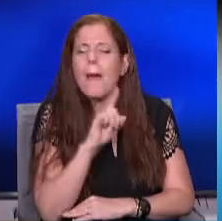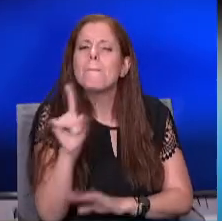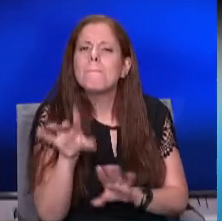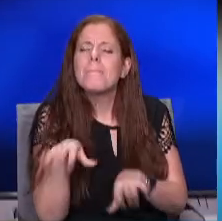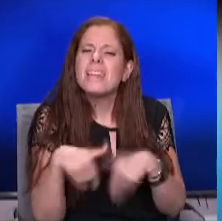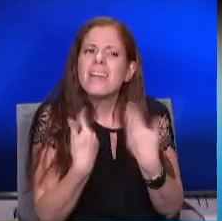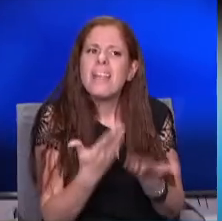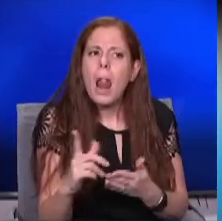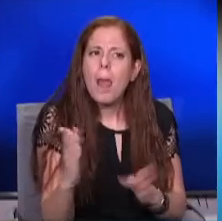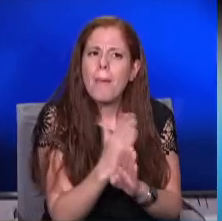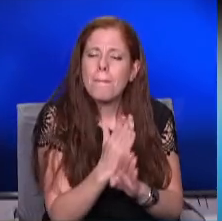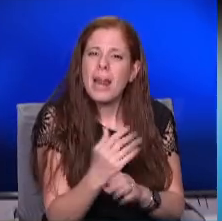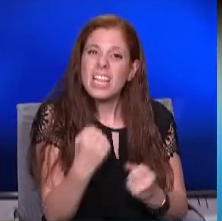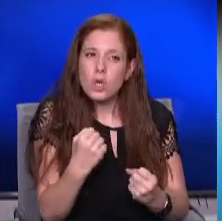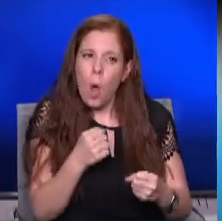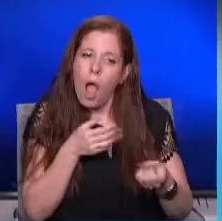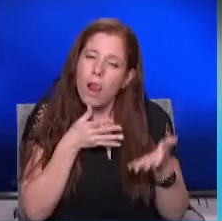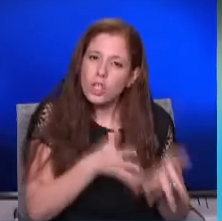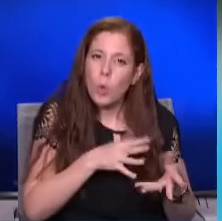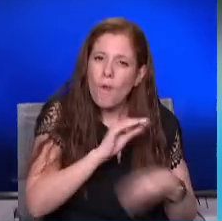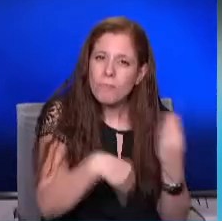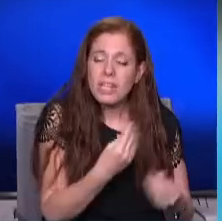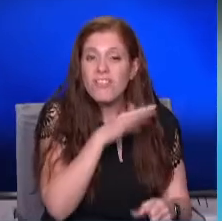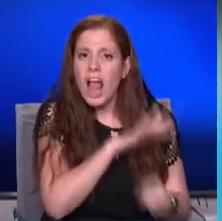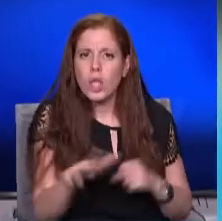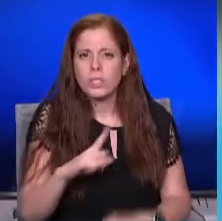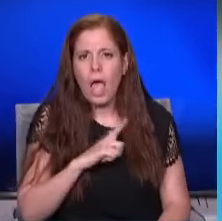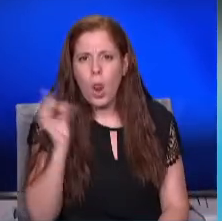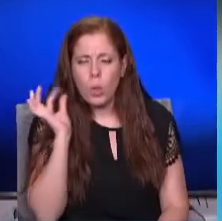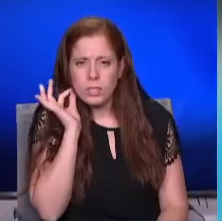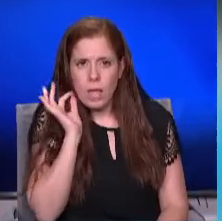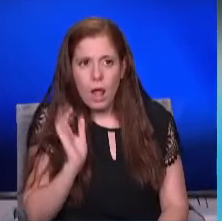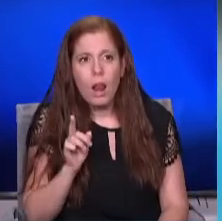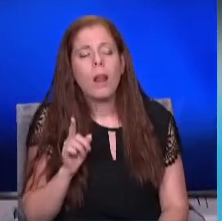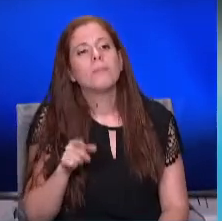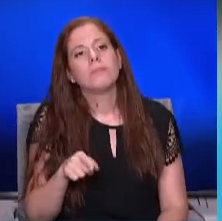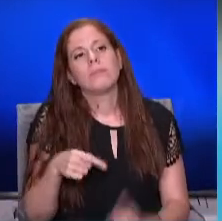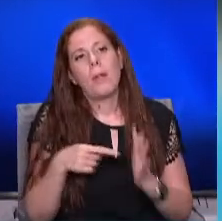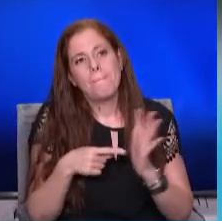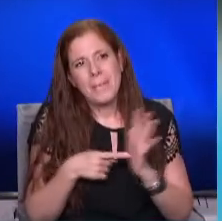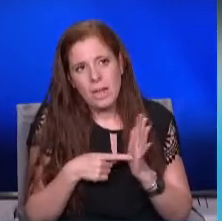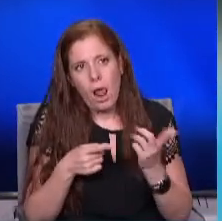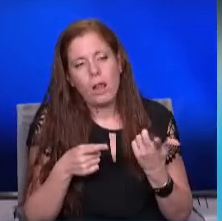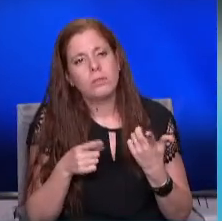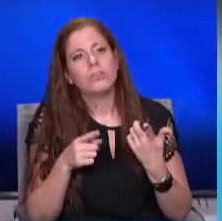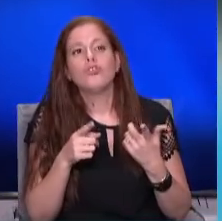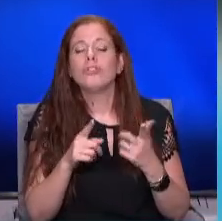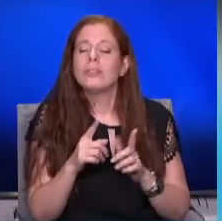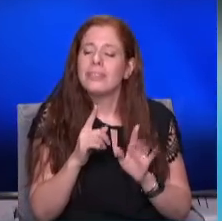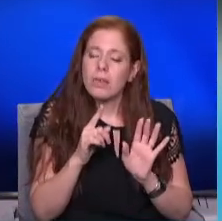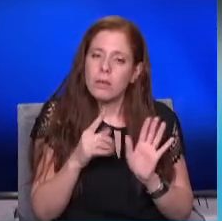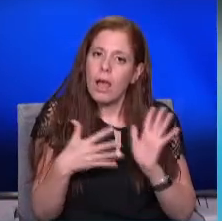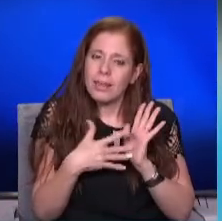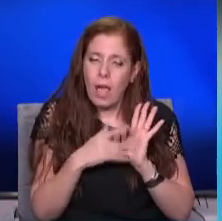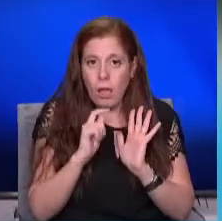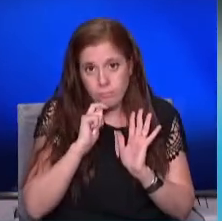את הכוח לתקוף מינית ולאנוס חיילות צה"ל. בגלל שהחקירה הזאת מתנהלת ברגישות הראויה והיא סמויה מן העין כפי